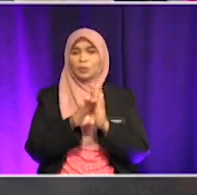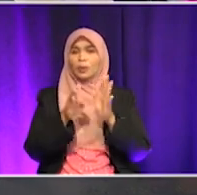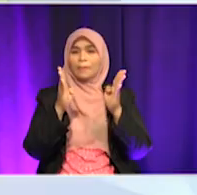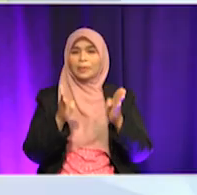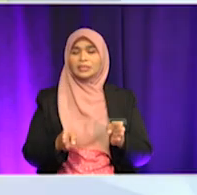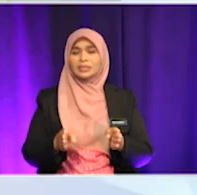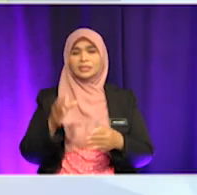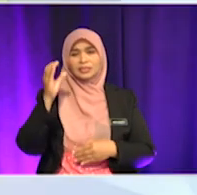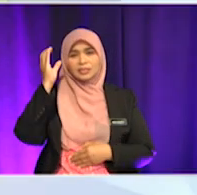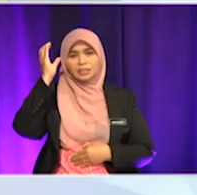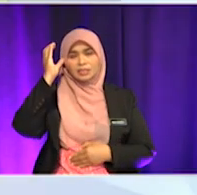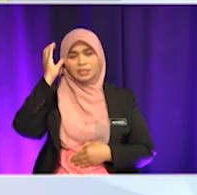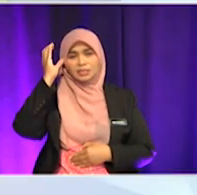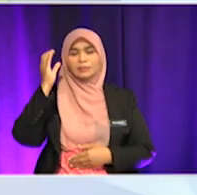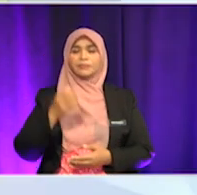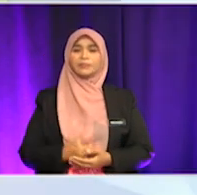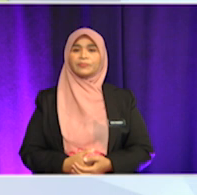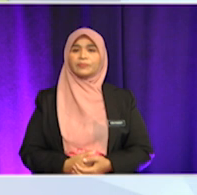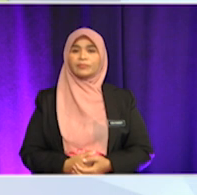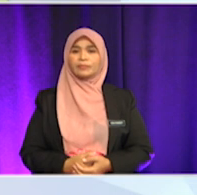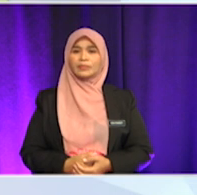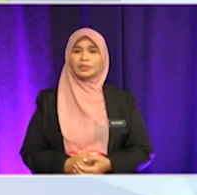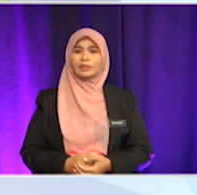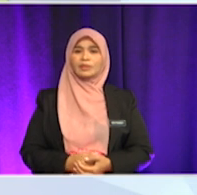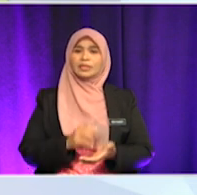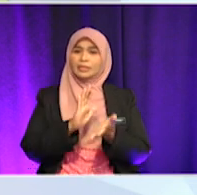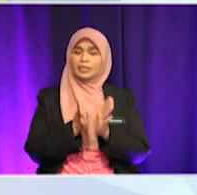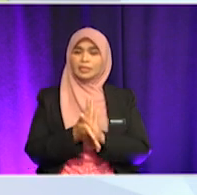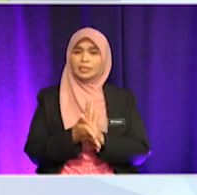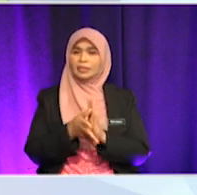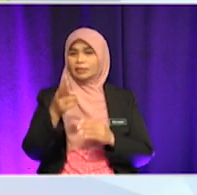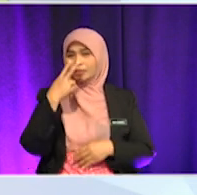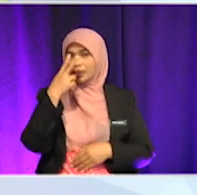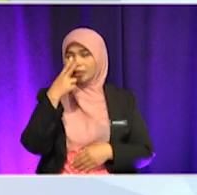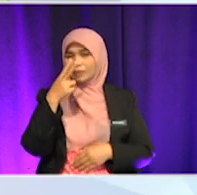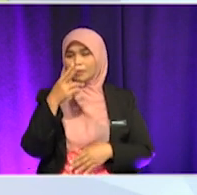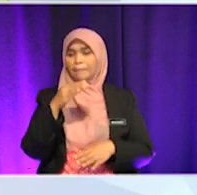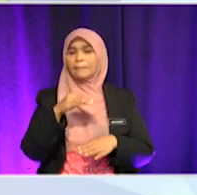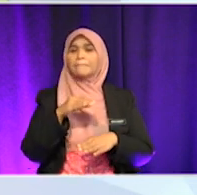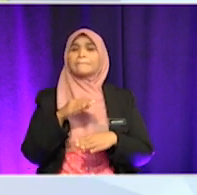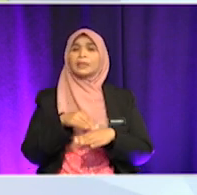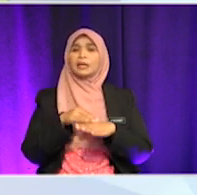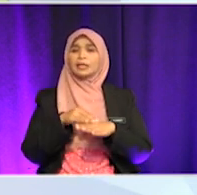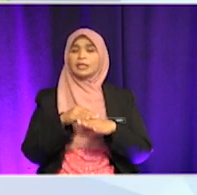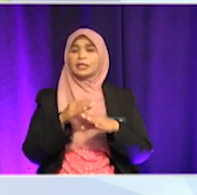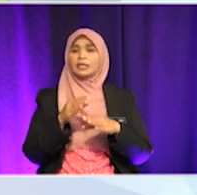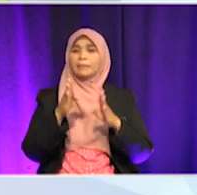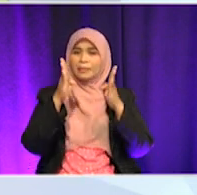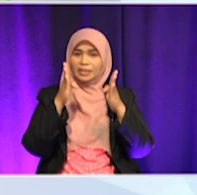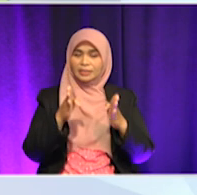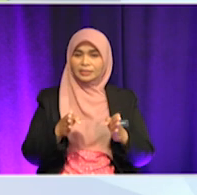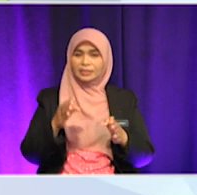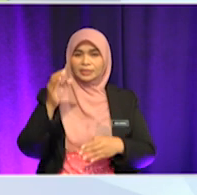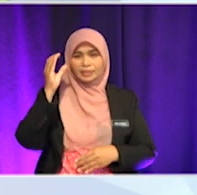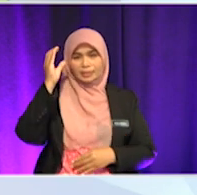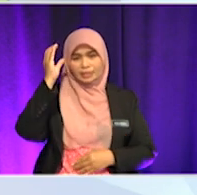tadi cikgu nak penari yang berbangsa Cina. Okay, jadi lihat pada kolom bangsa Cina dan juga